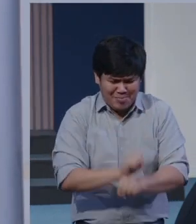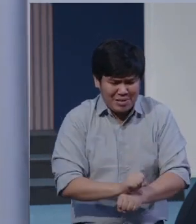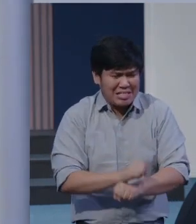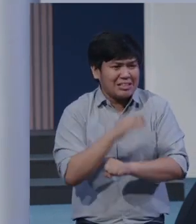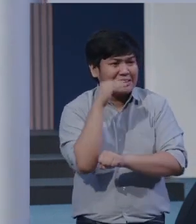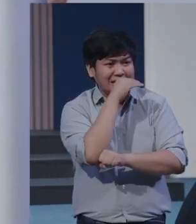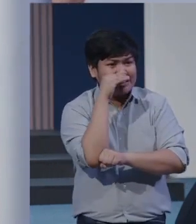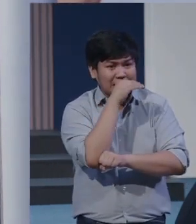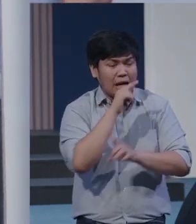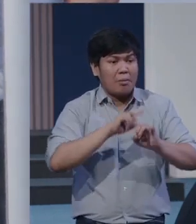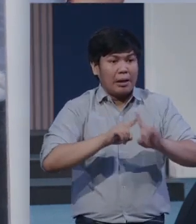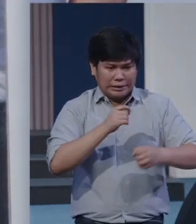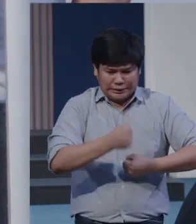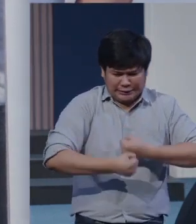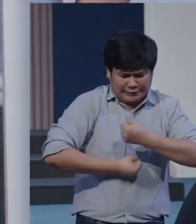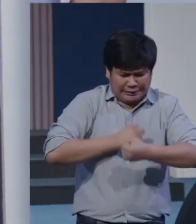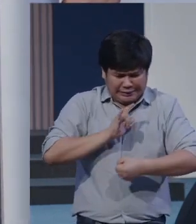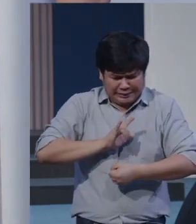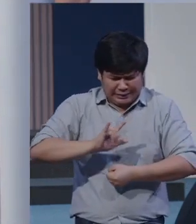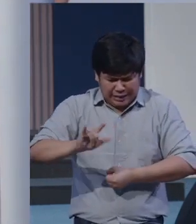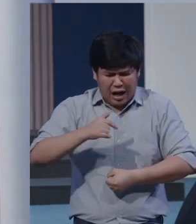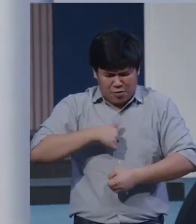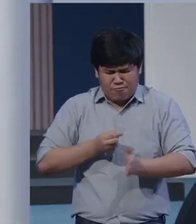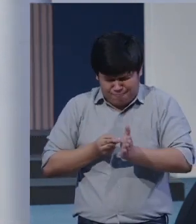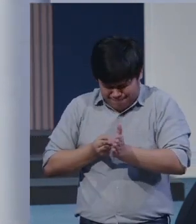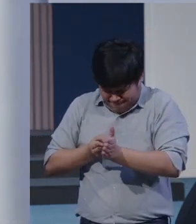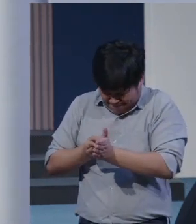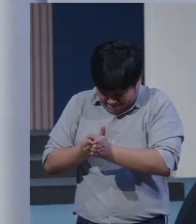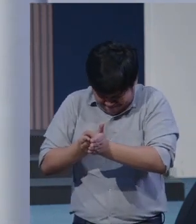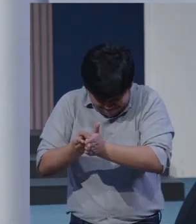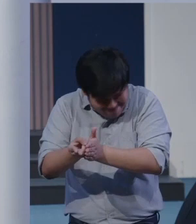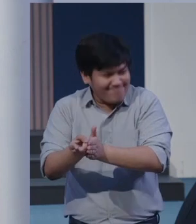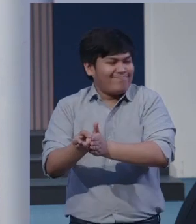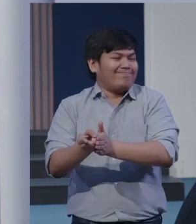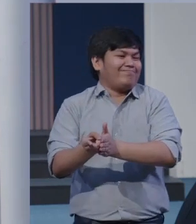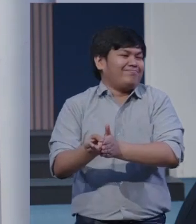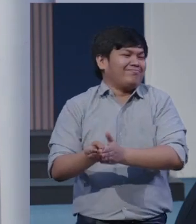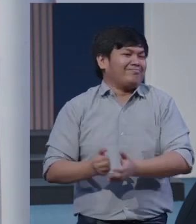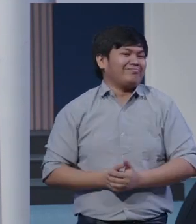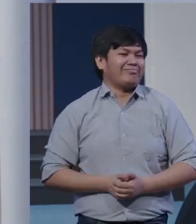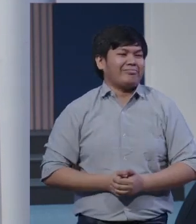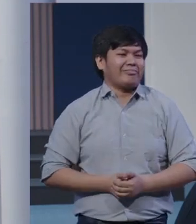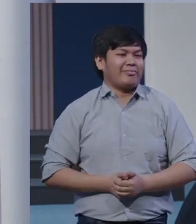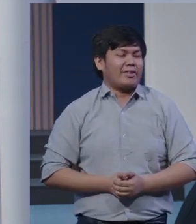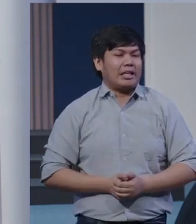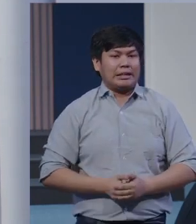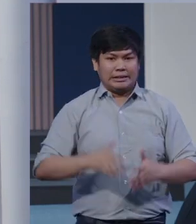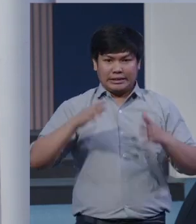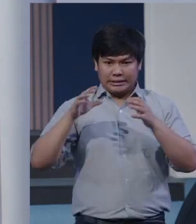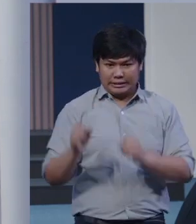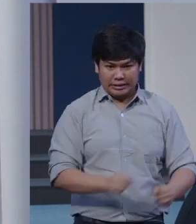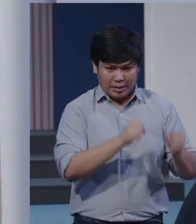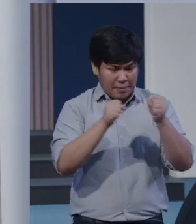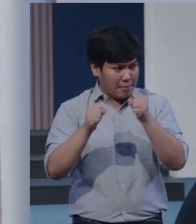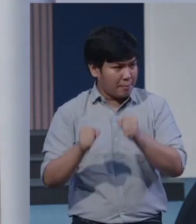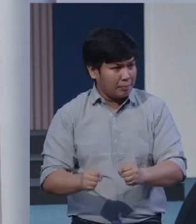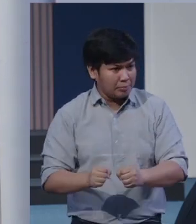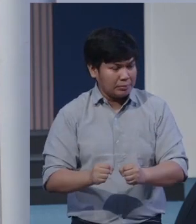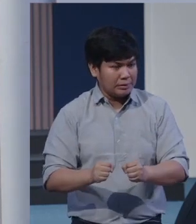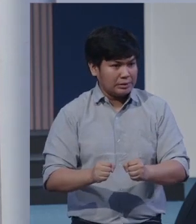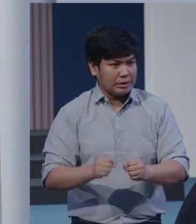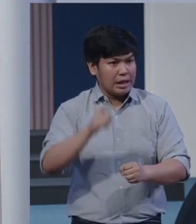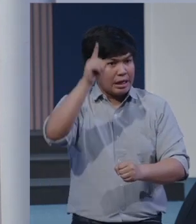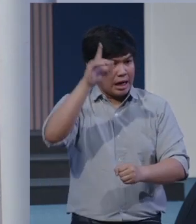ibinuhos sa ating puso ng ating Panginoon ito ang kalakasan na dapat naguudyok sa